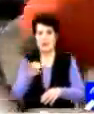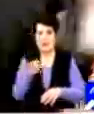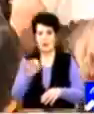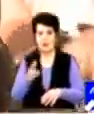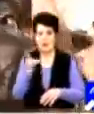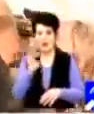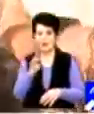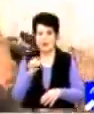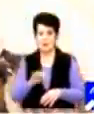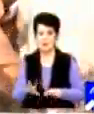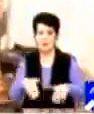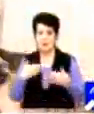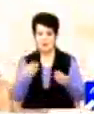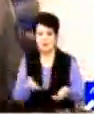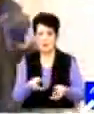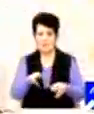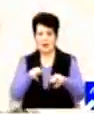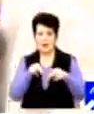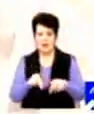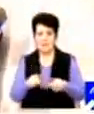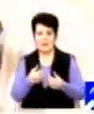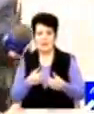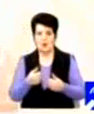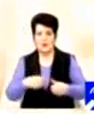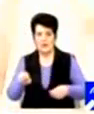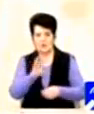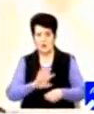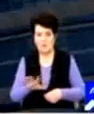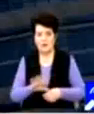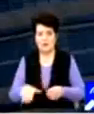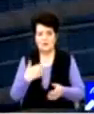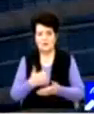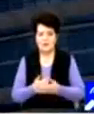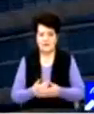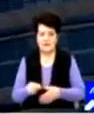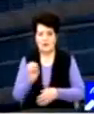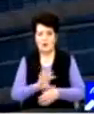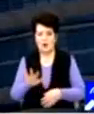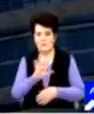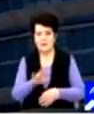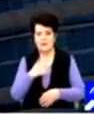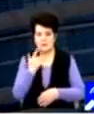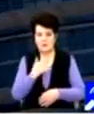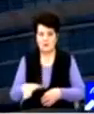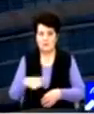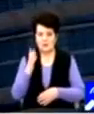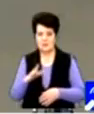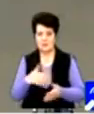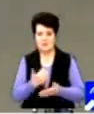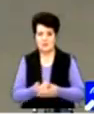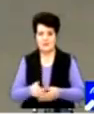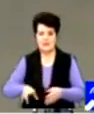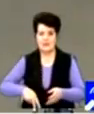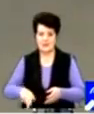Coveși, candidata Parlamentului European pentru funcția de procuror șef european. Mai mult, spune despre fosta șefa